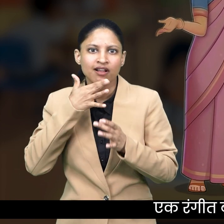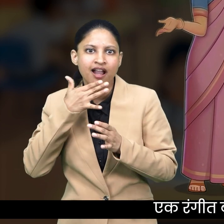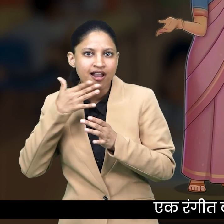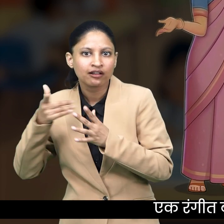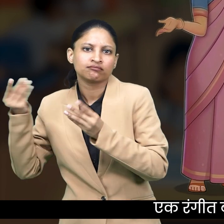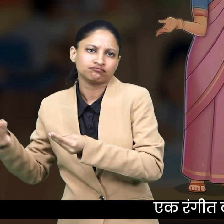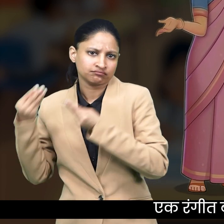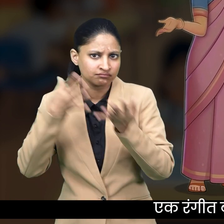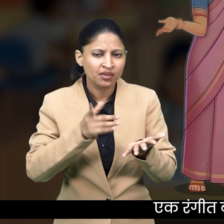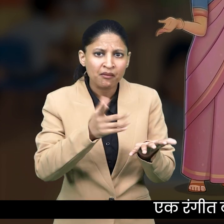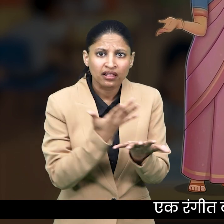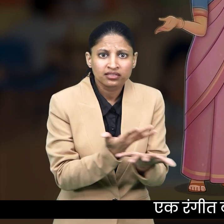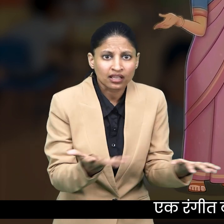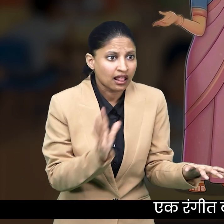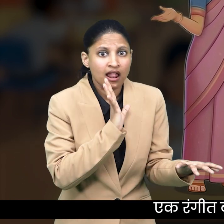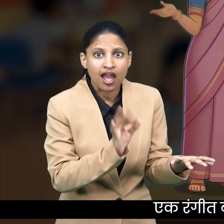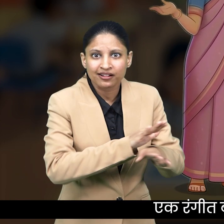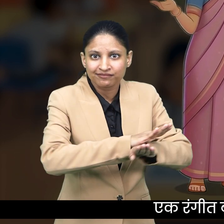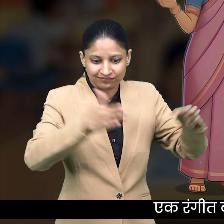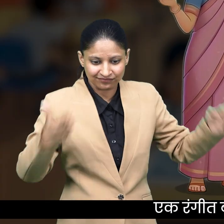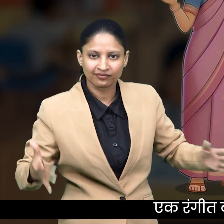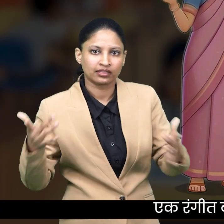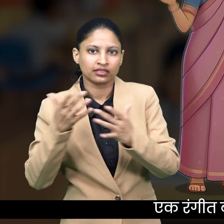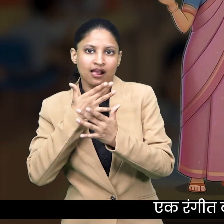एक रंगीत बॉक्स आणला आणि टेबलावर ठेवला.